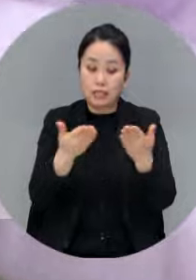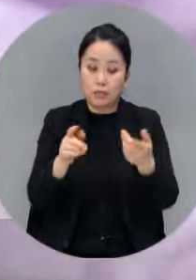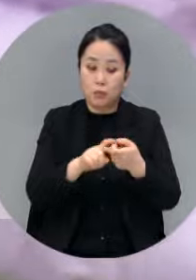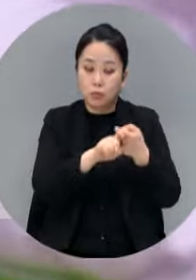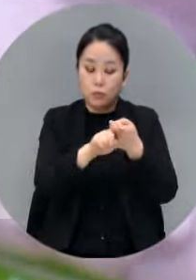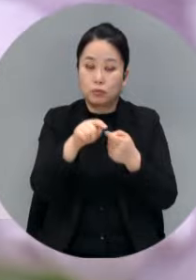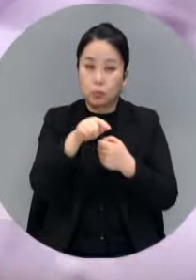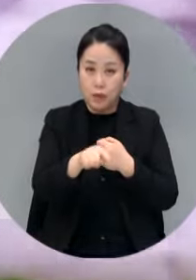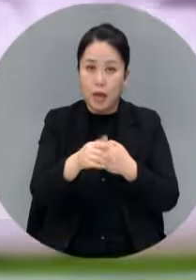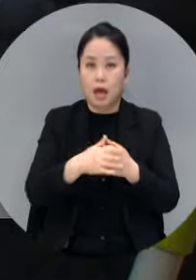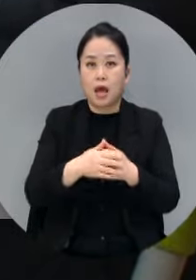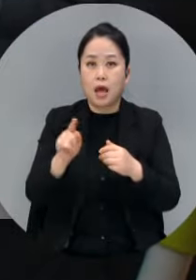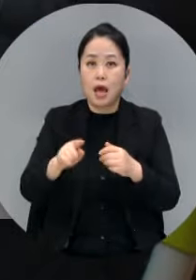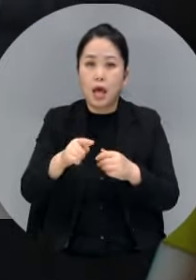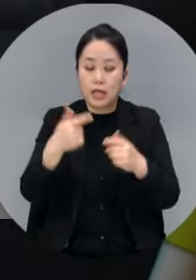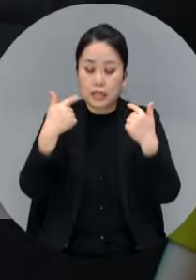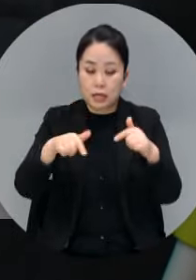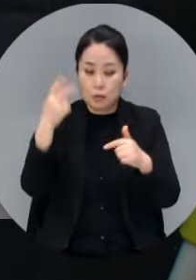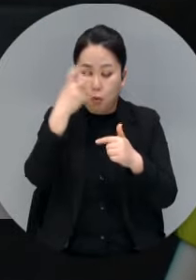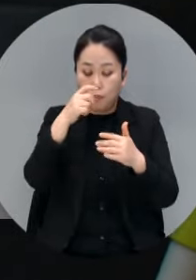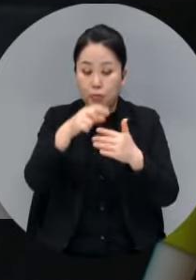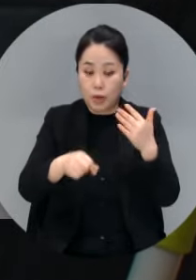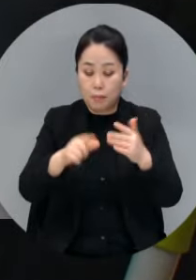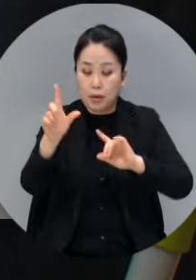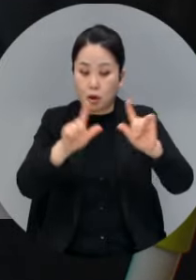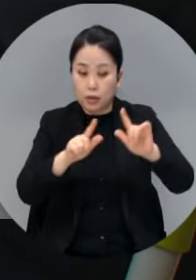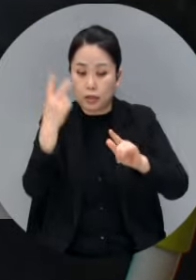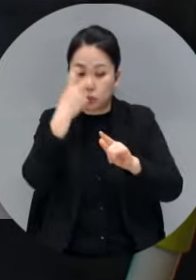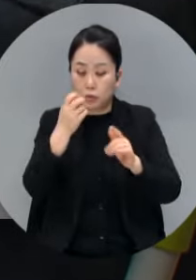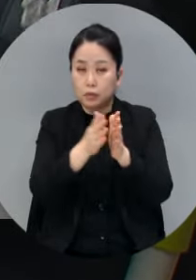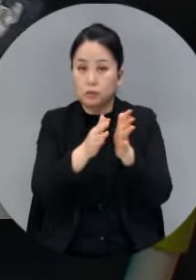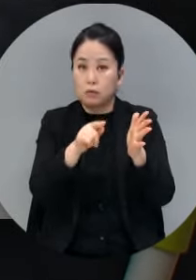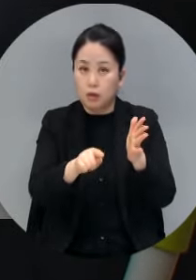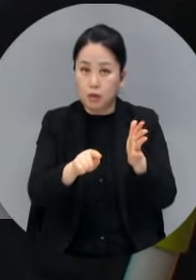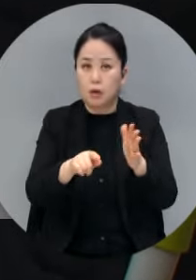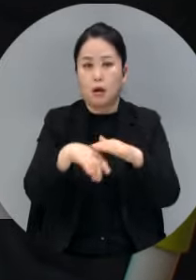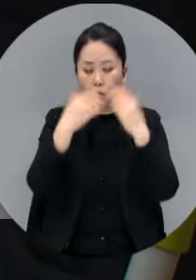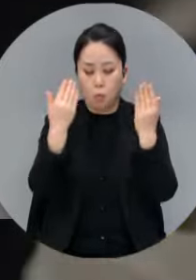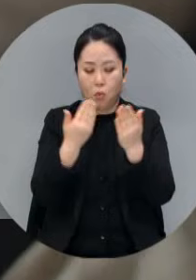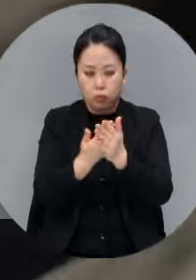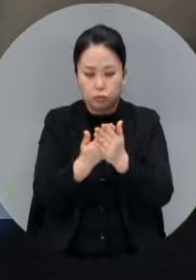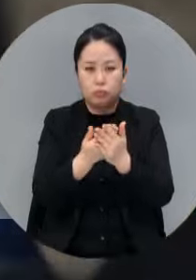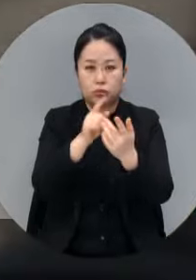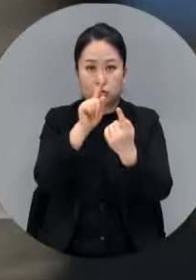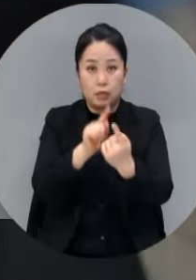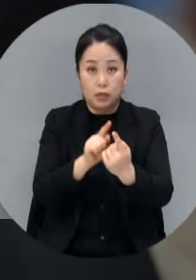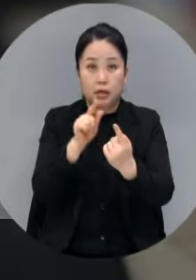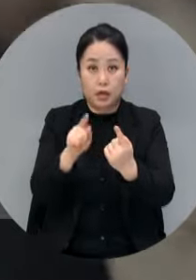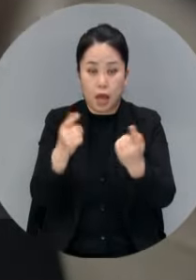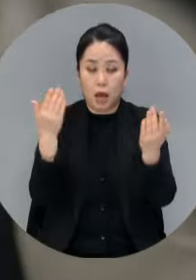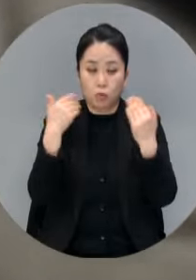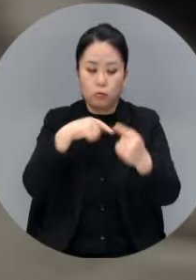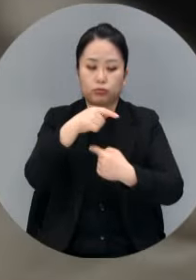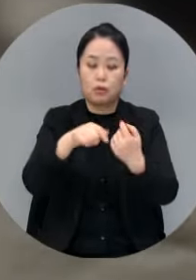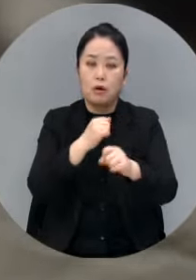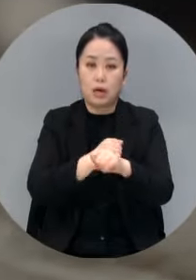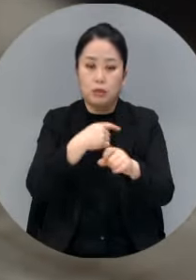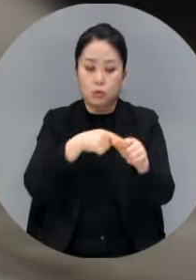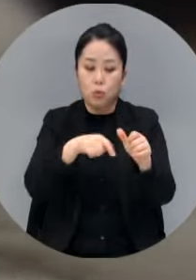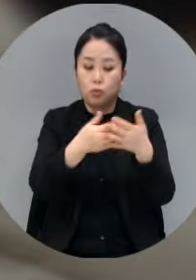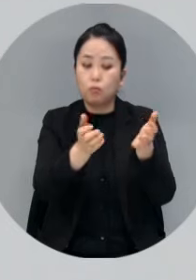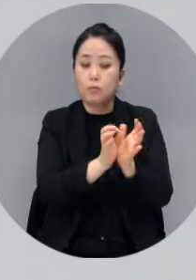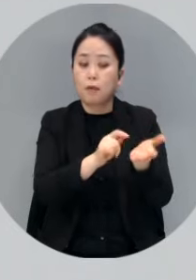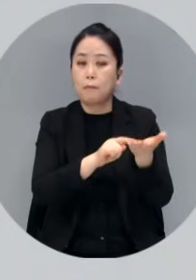늘봄 프로그램 현황 조사를 실시한 결과 대상 학교 모두가 운영한다는 교육당국의 발표와는 다르게